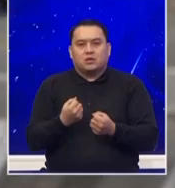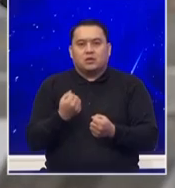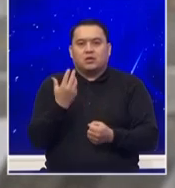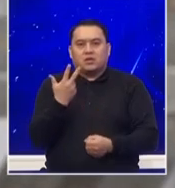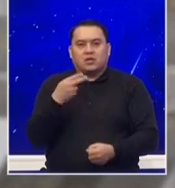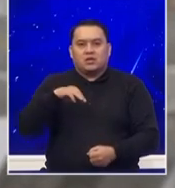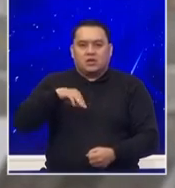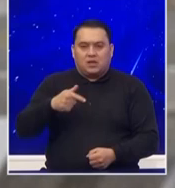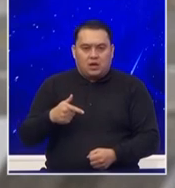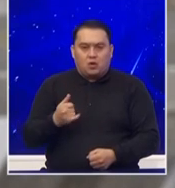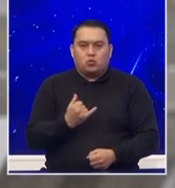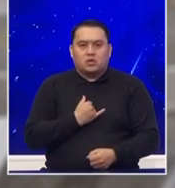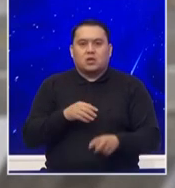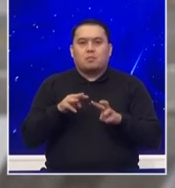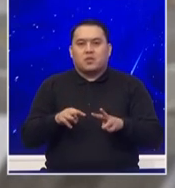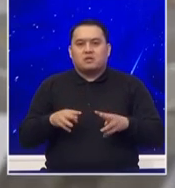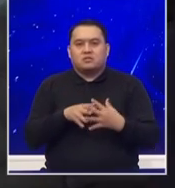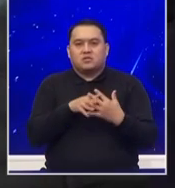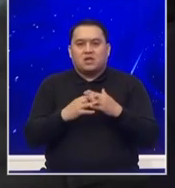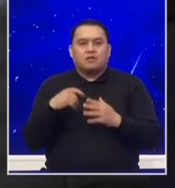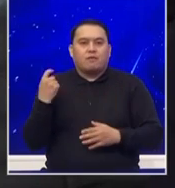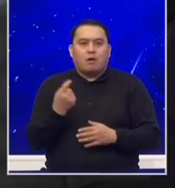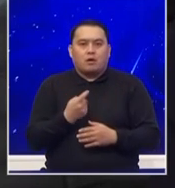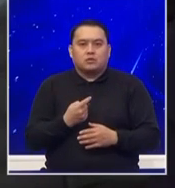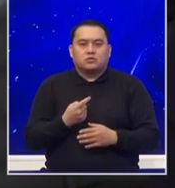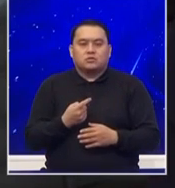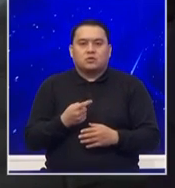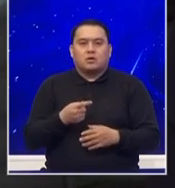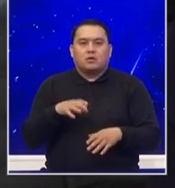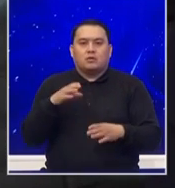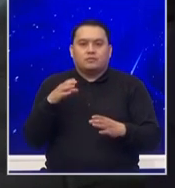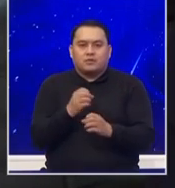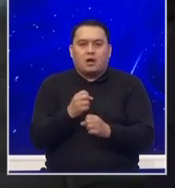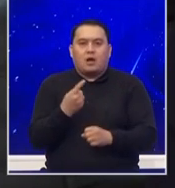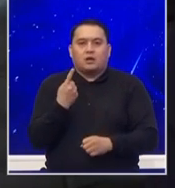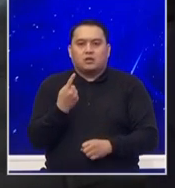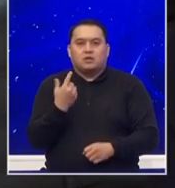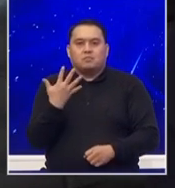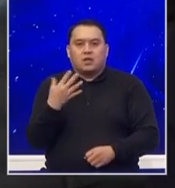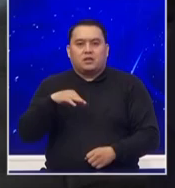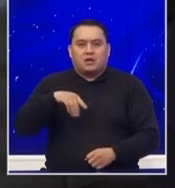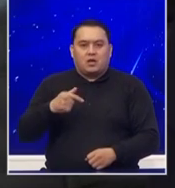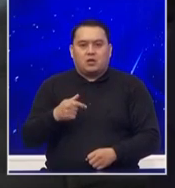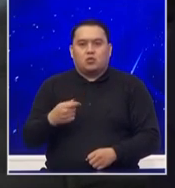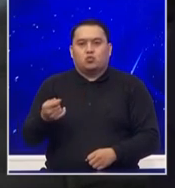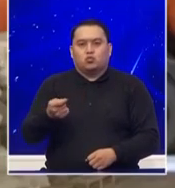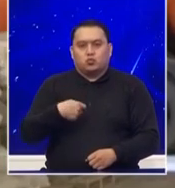яйцо. Но Министерство сельского хозяйства срезали в половину, 1,5 тенге у нас осталось на субсидирование. Это